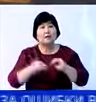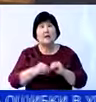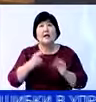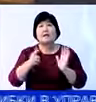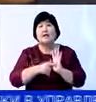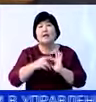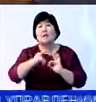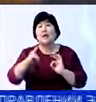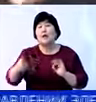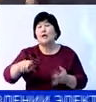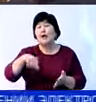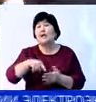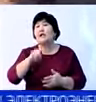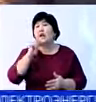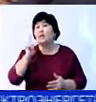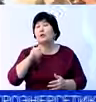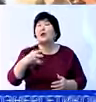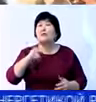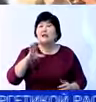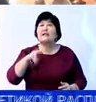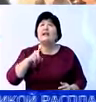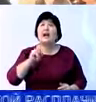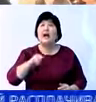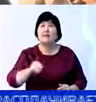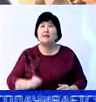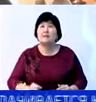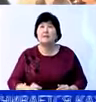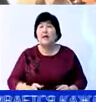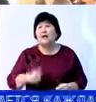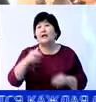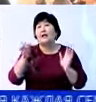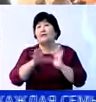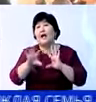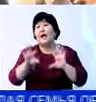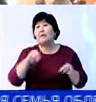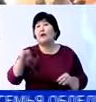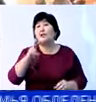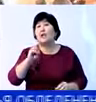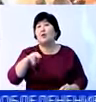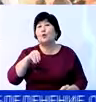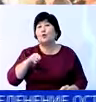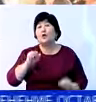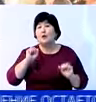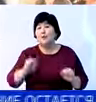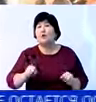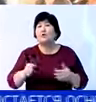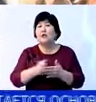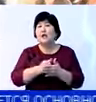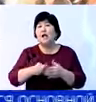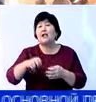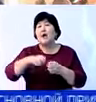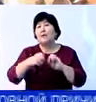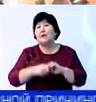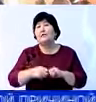7 районов и городских молодежных маслихатов. Главная цель – отобрать депутатов, которые смогут довести проблемы молодежи